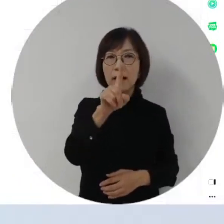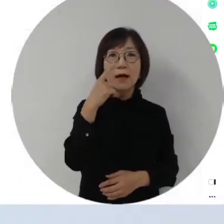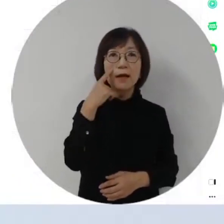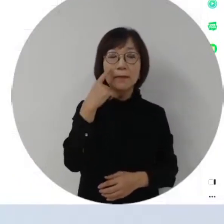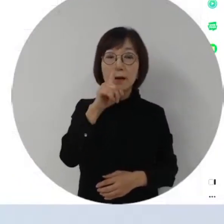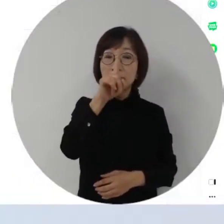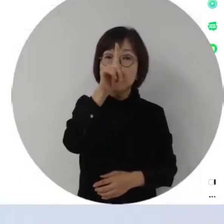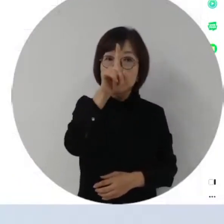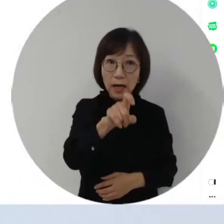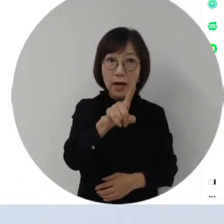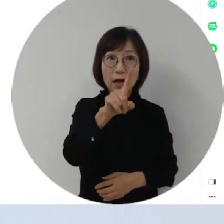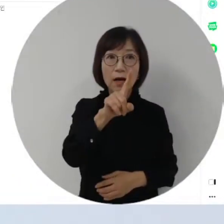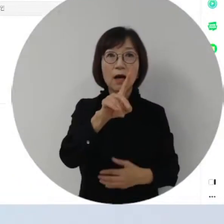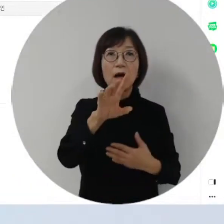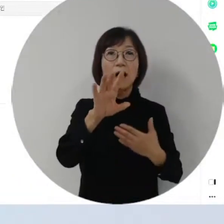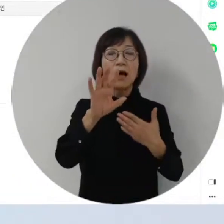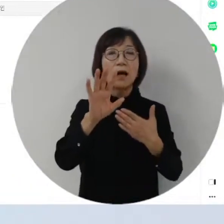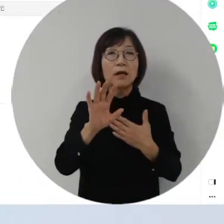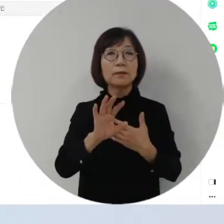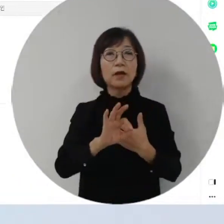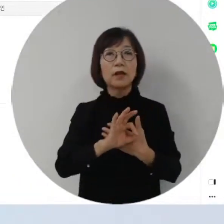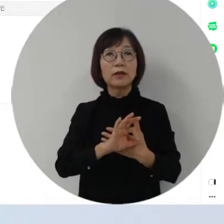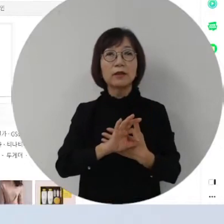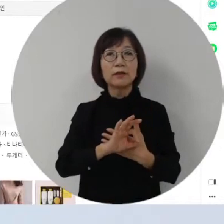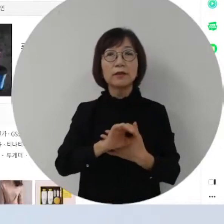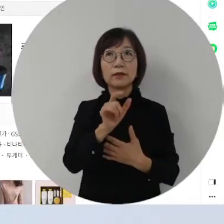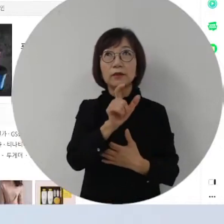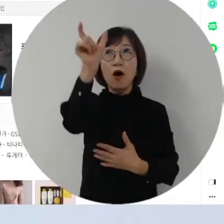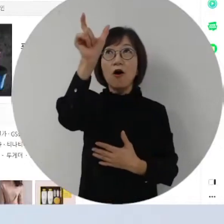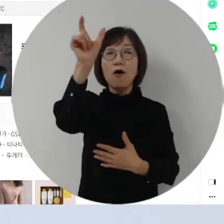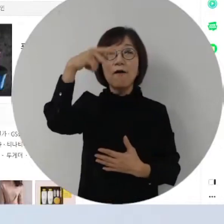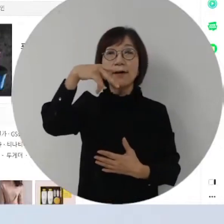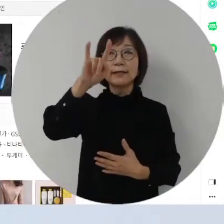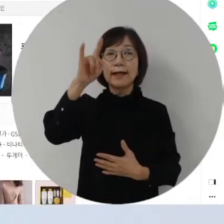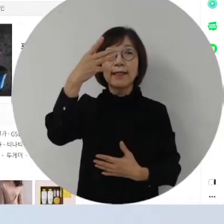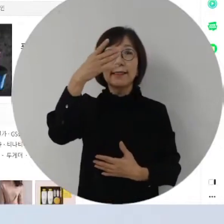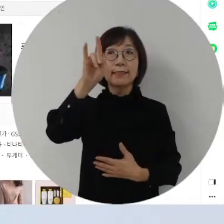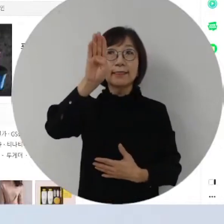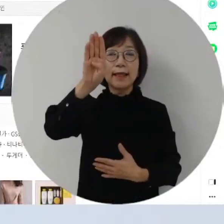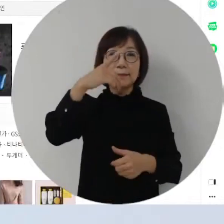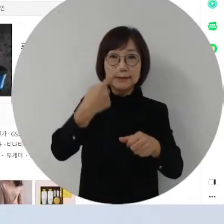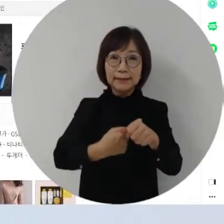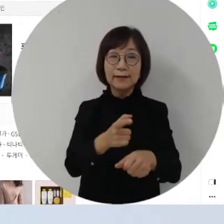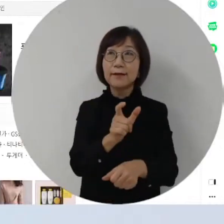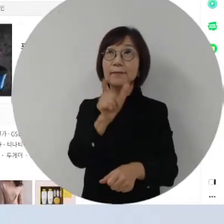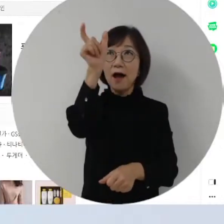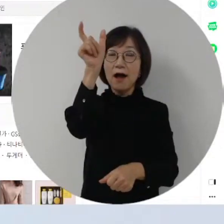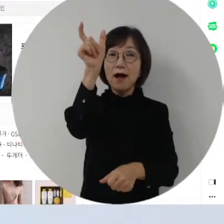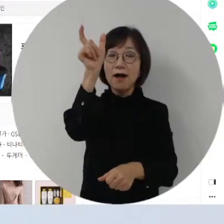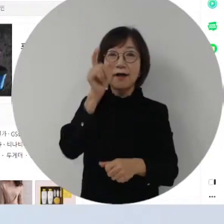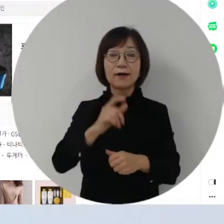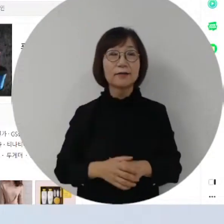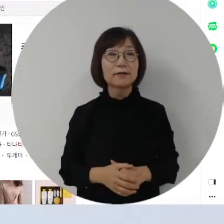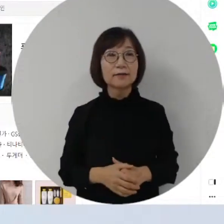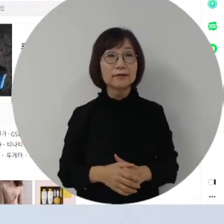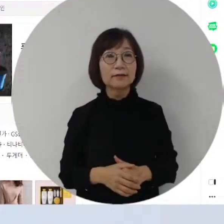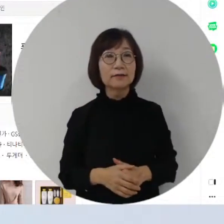클릭. 다행히 새 탭으로 뜨네요. 근데